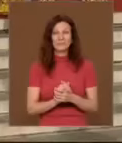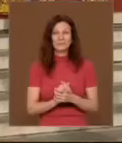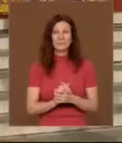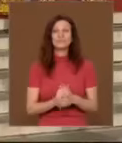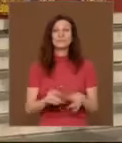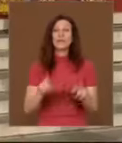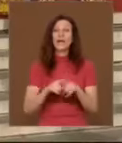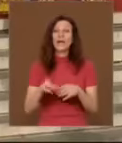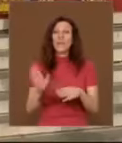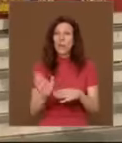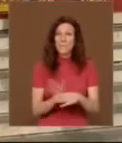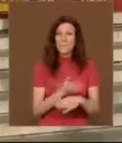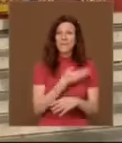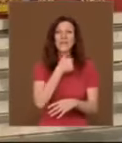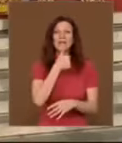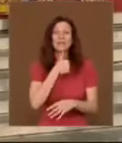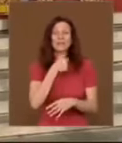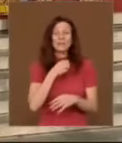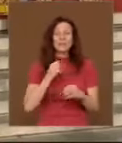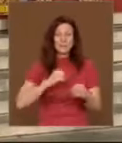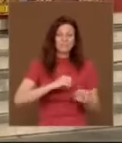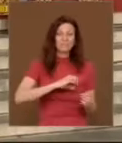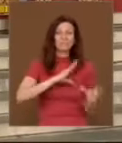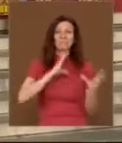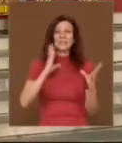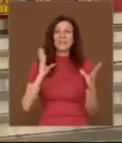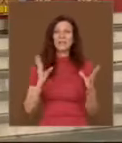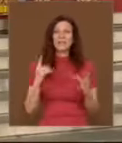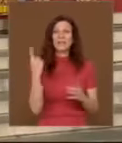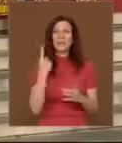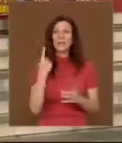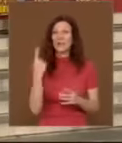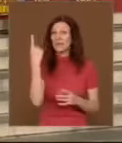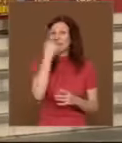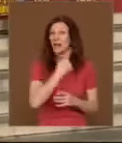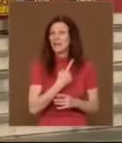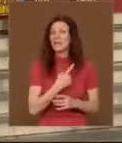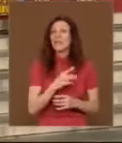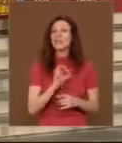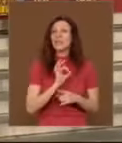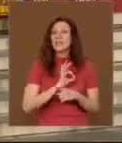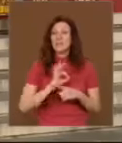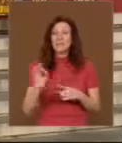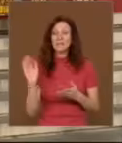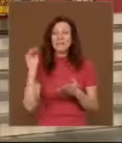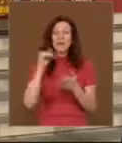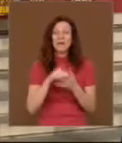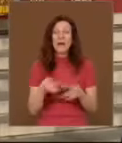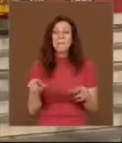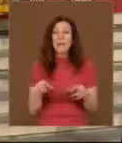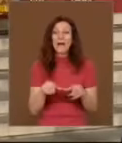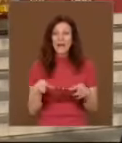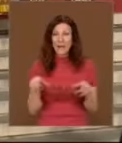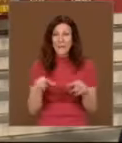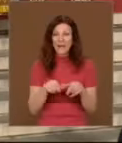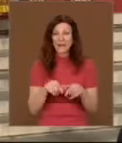Като мина събота на разсъмване, в първия ден на седмицата, дойде Мария Магдалина